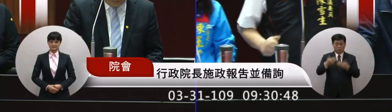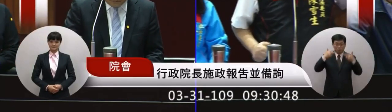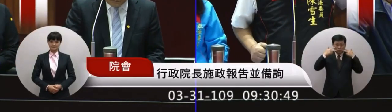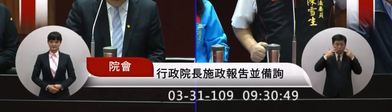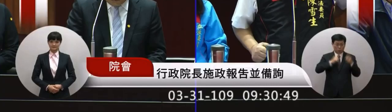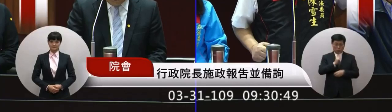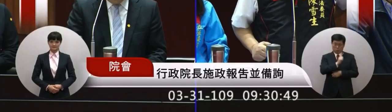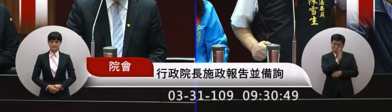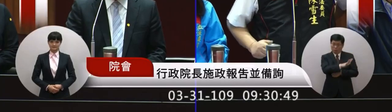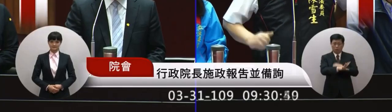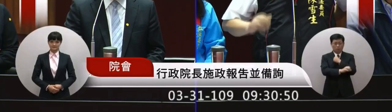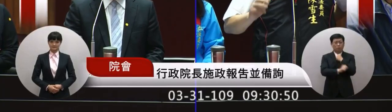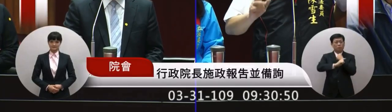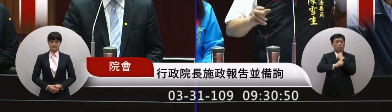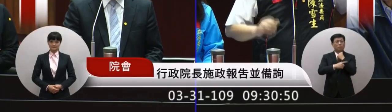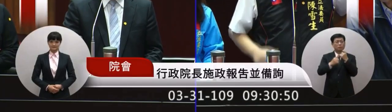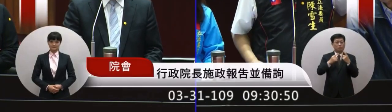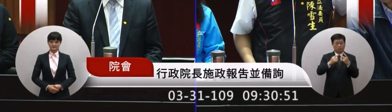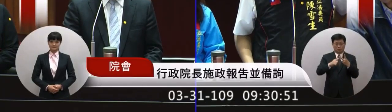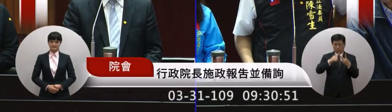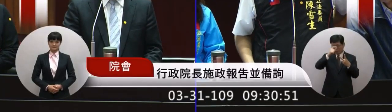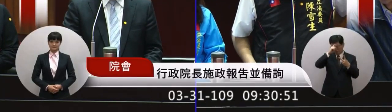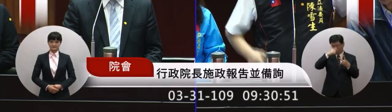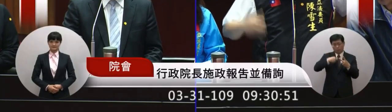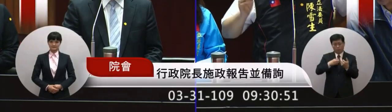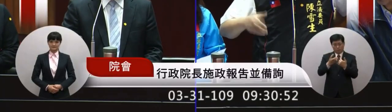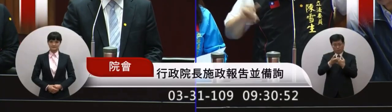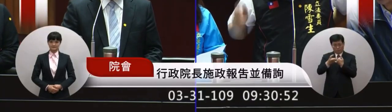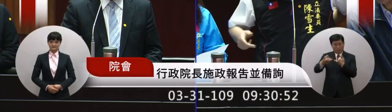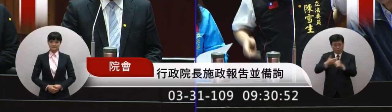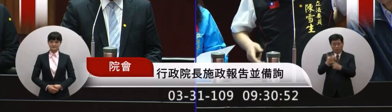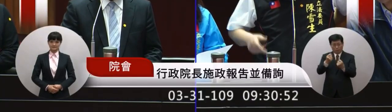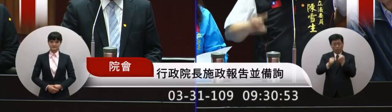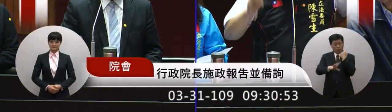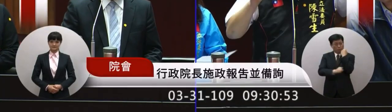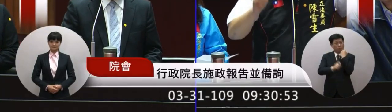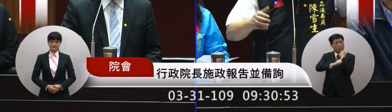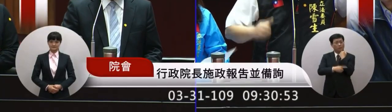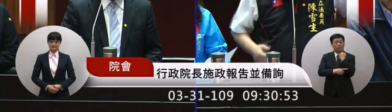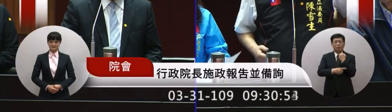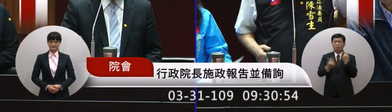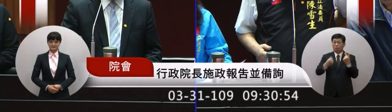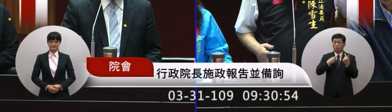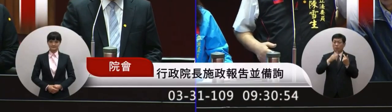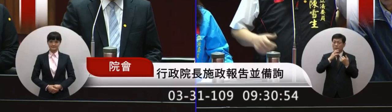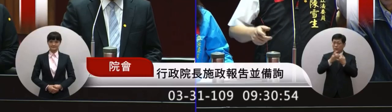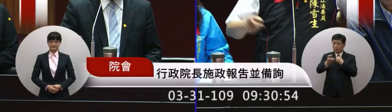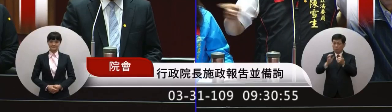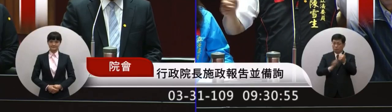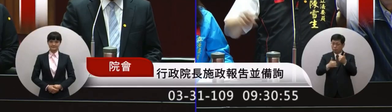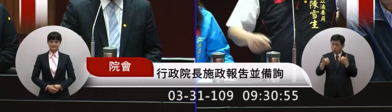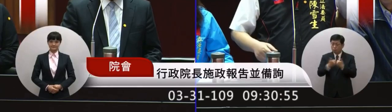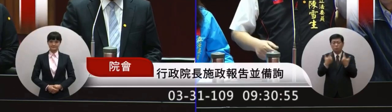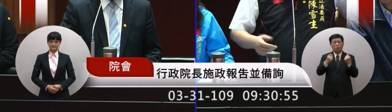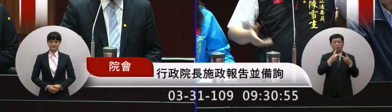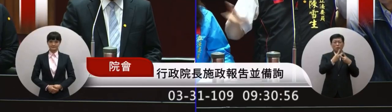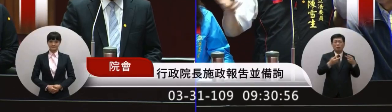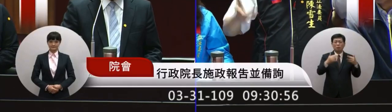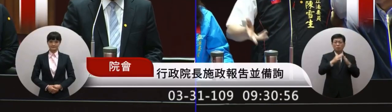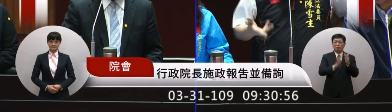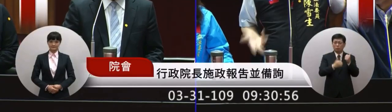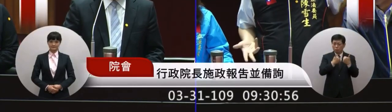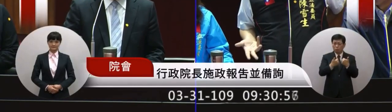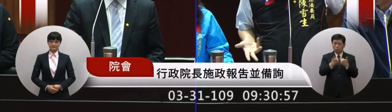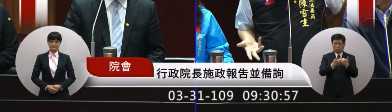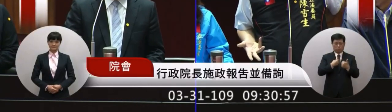民有基本法了。我们希望离岛有个基本法，我甚至之前还提出要离岛委员会，因为客家委员会都有电